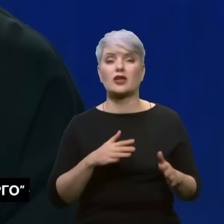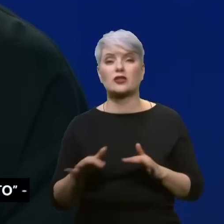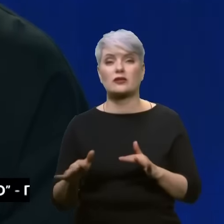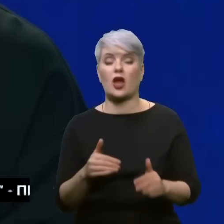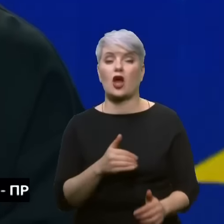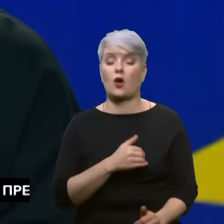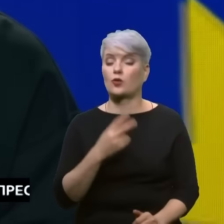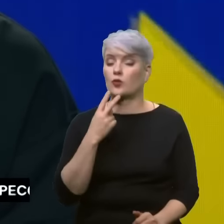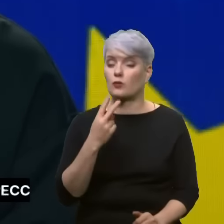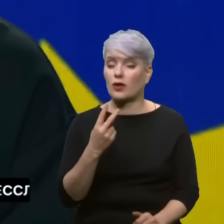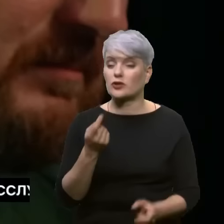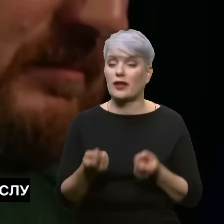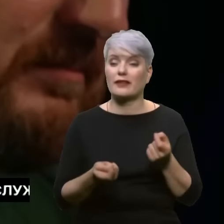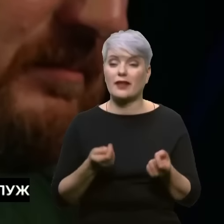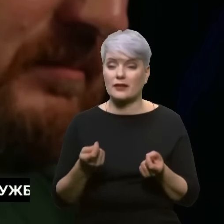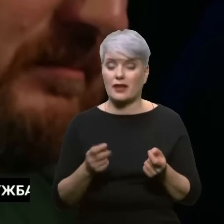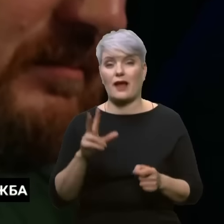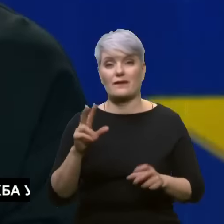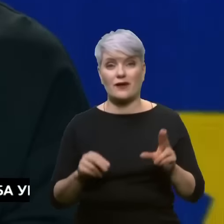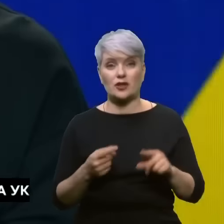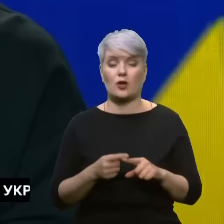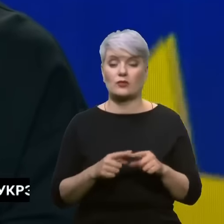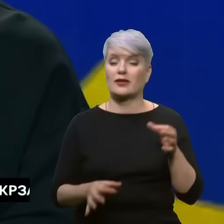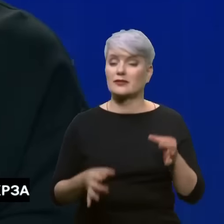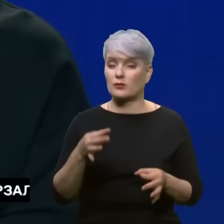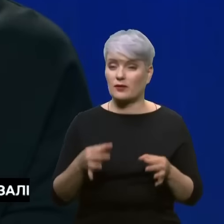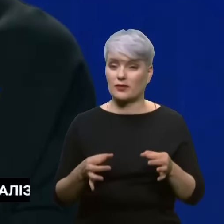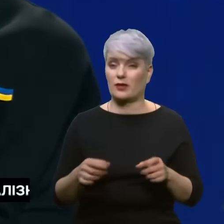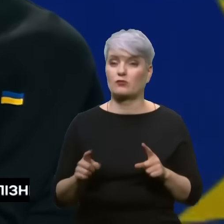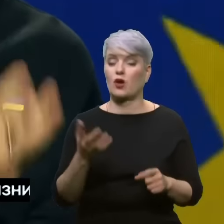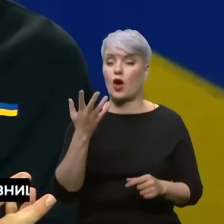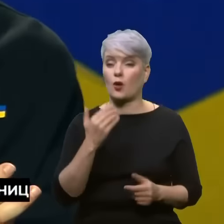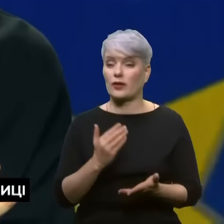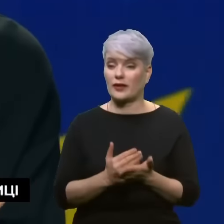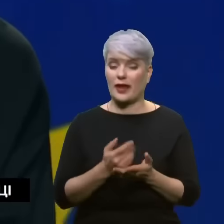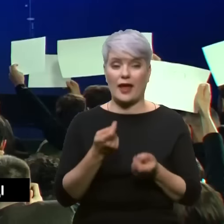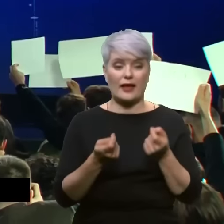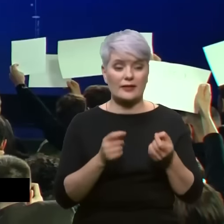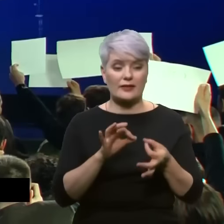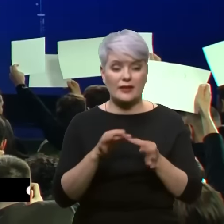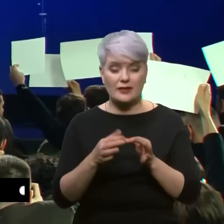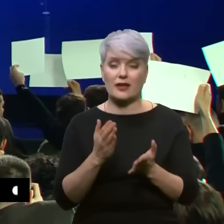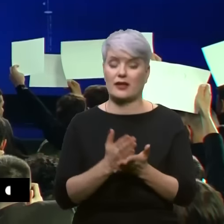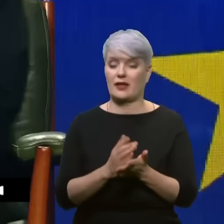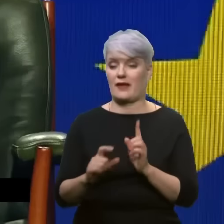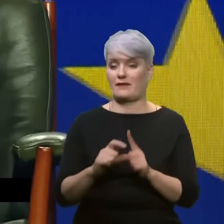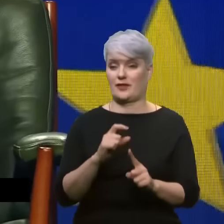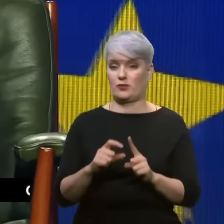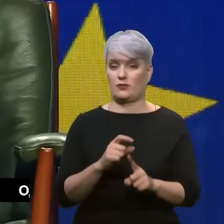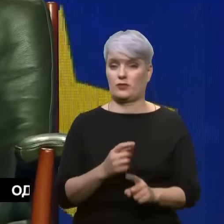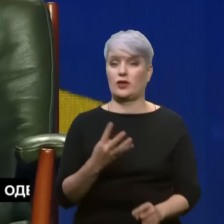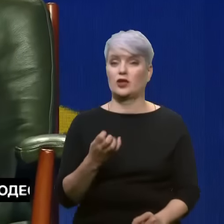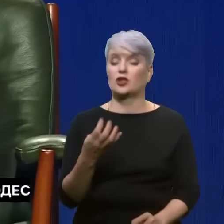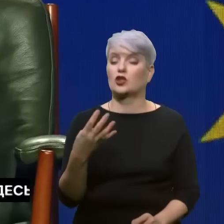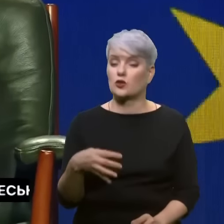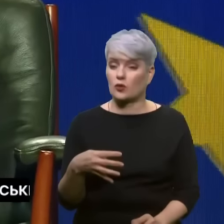хочу бачити деталі. Вважаю, що це справедливо, тому що коли є деталі, тоді є й відповідь.